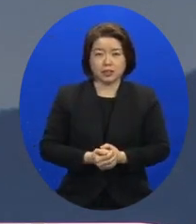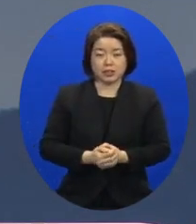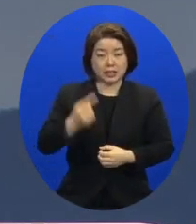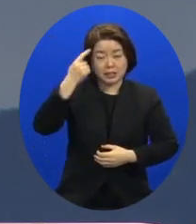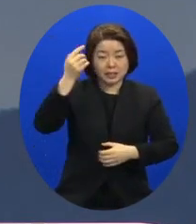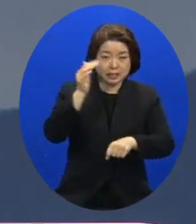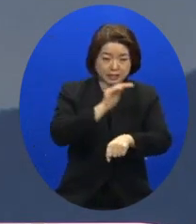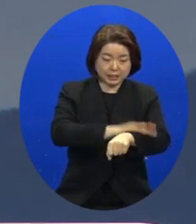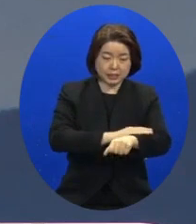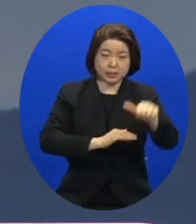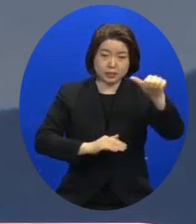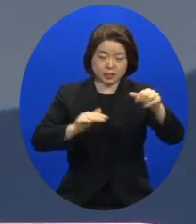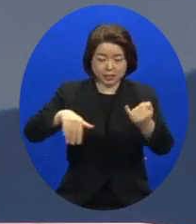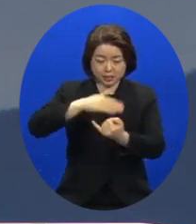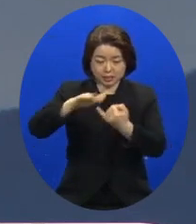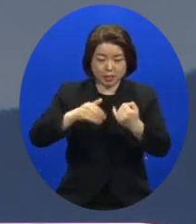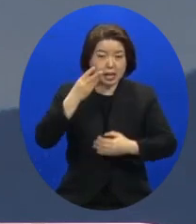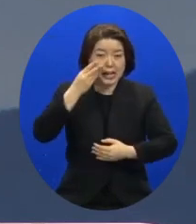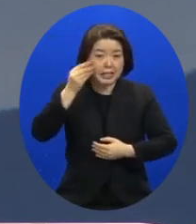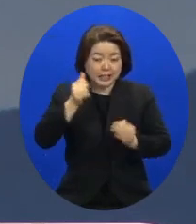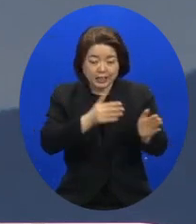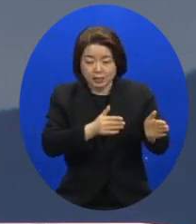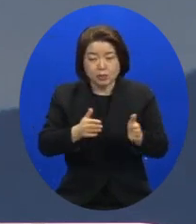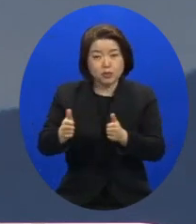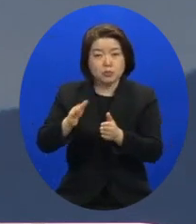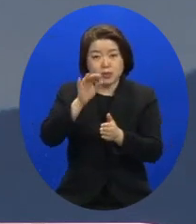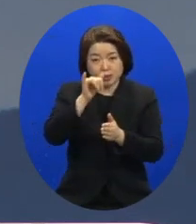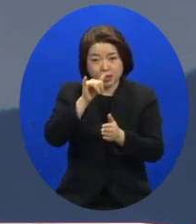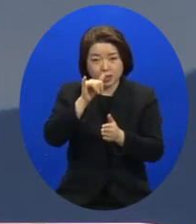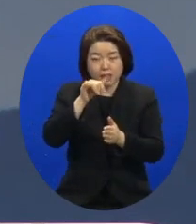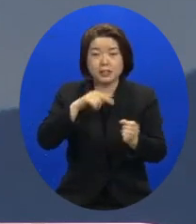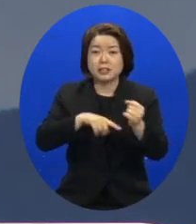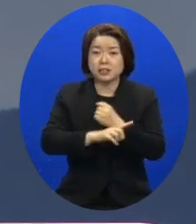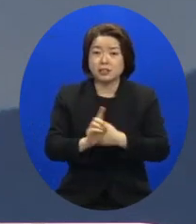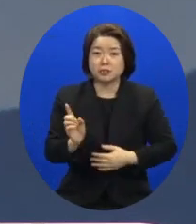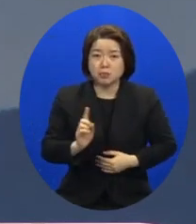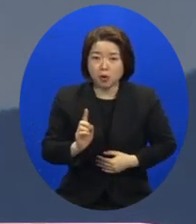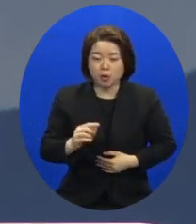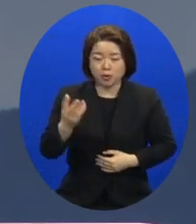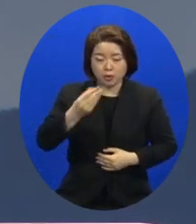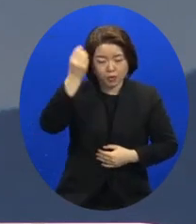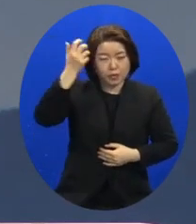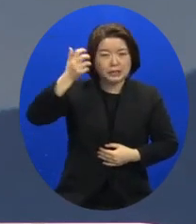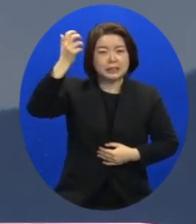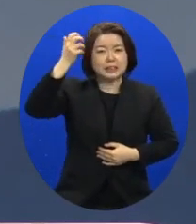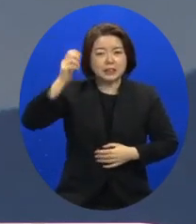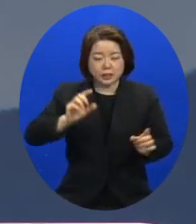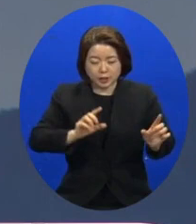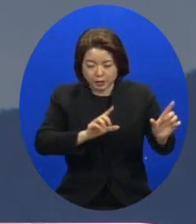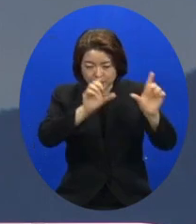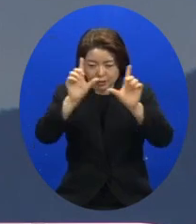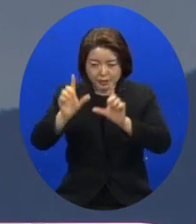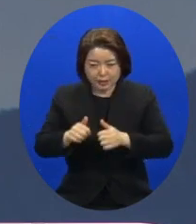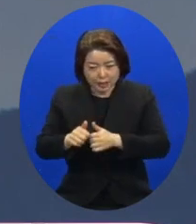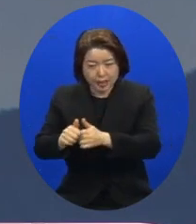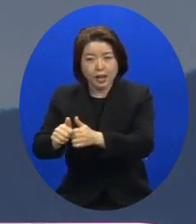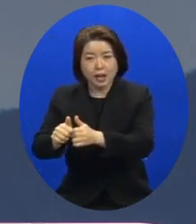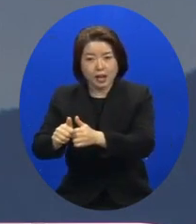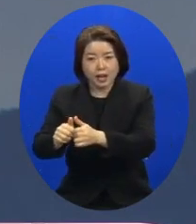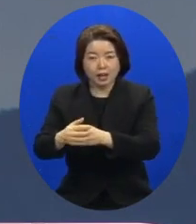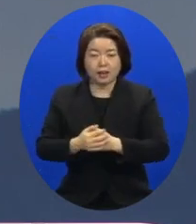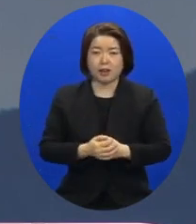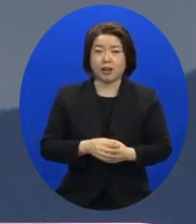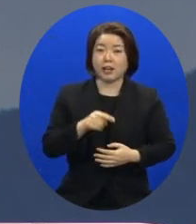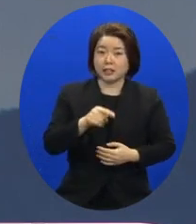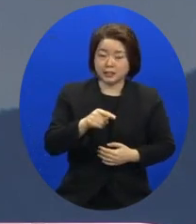지혜로운 다섯 처녀가 기름을 준비했다. 그 말은 성령을 따라 사는 삶을 살다가